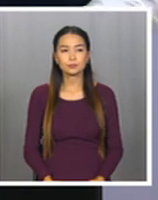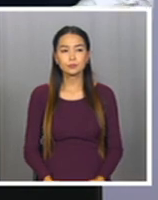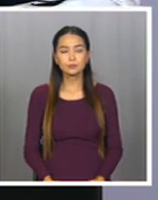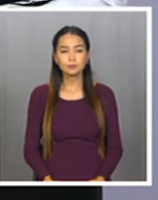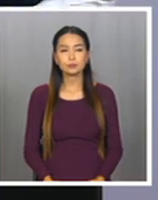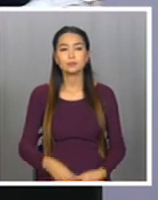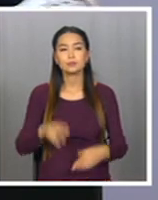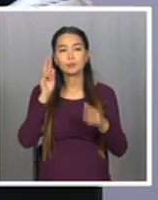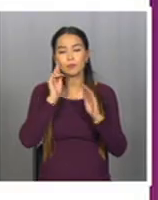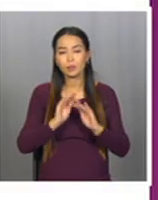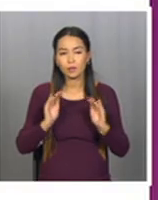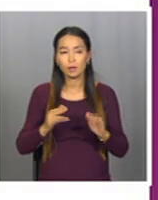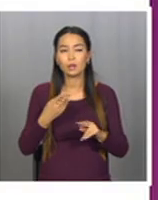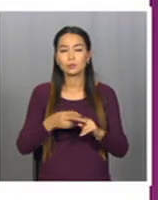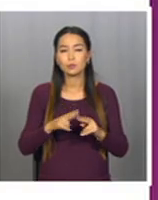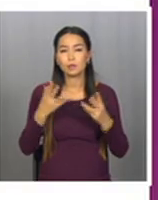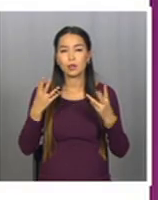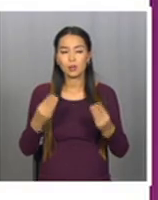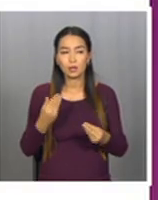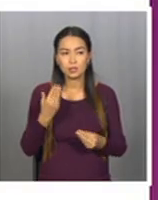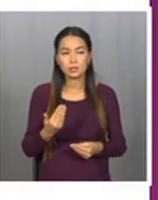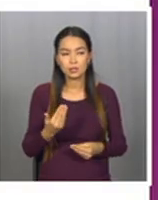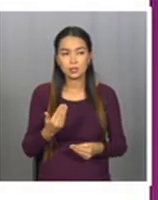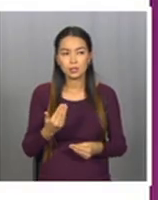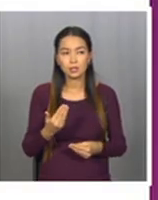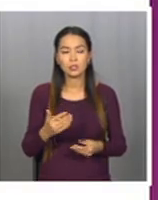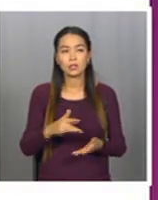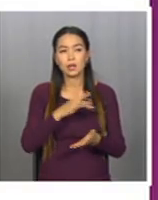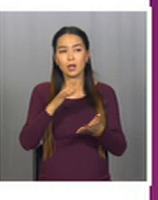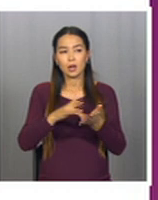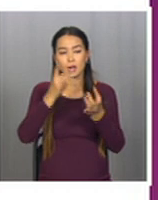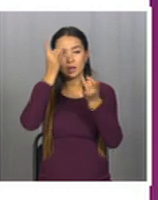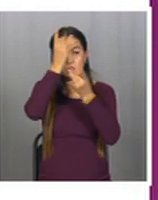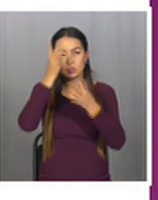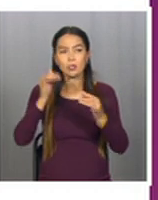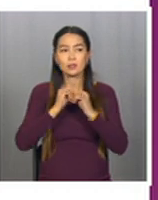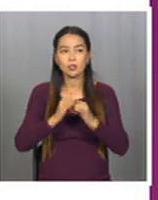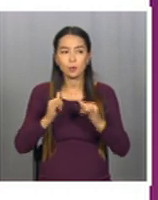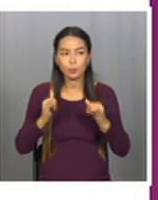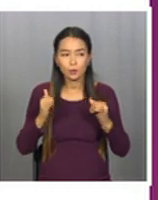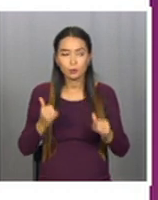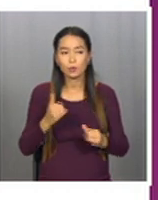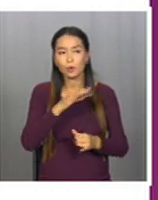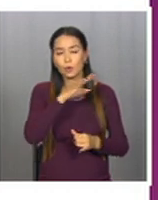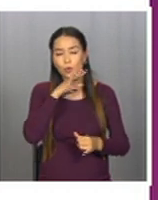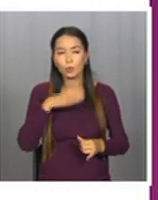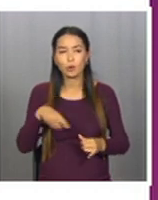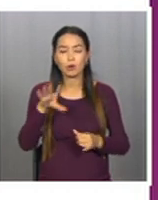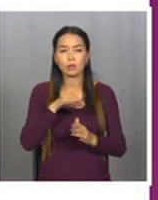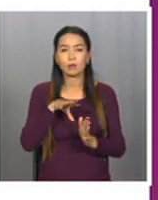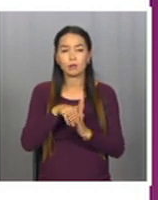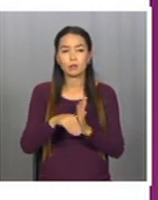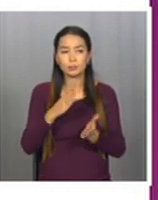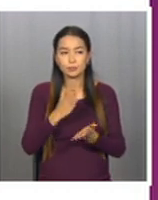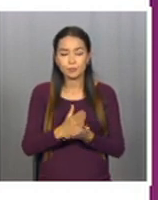Оқушылар, сонымен қатар бізде қалалық мәдениеттің дамуына көп кедергілер де болды.